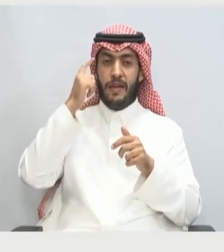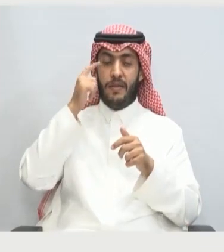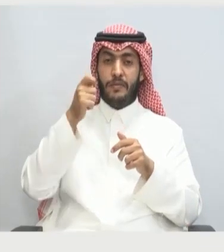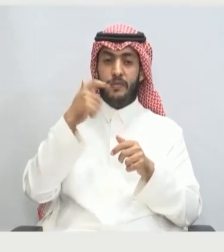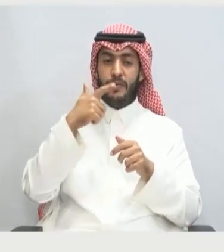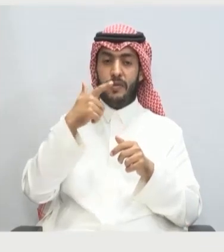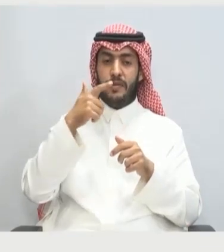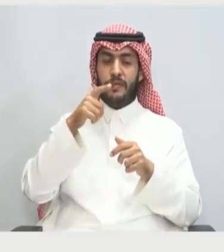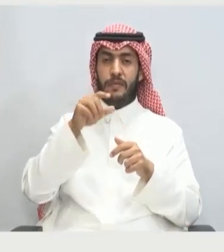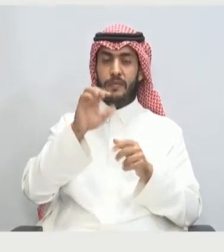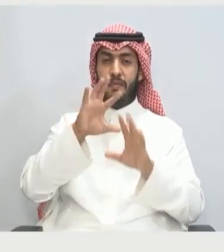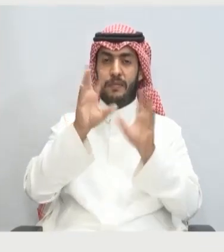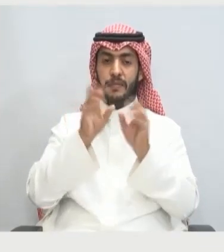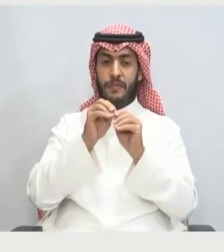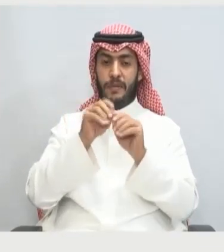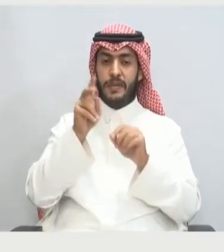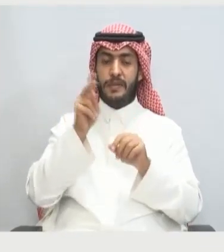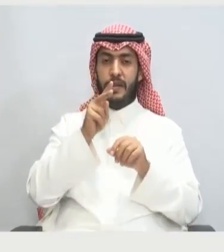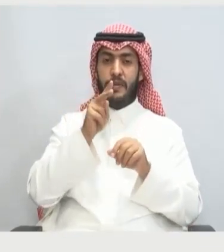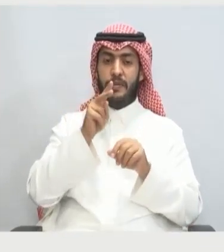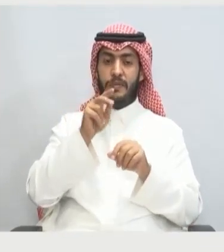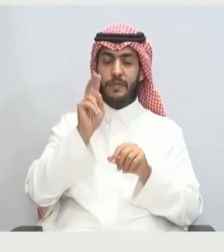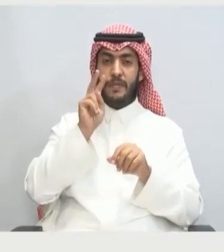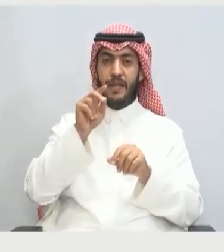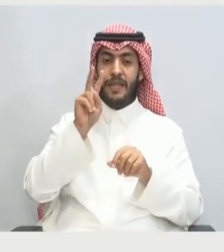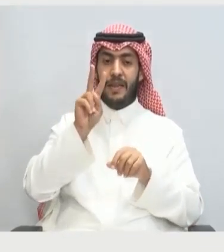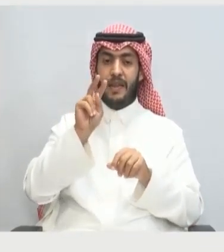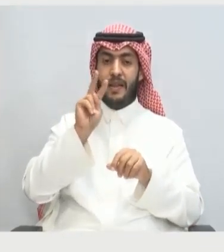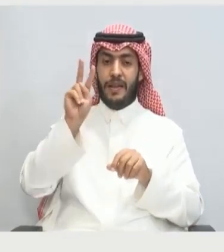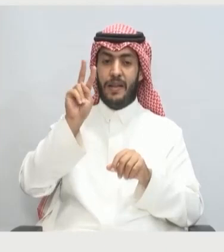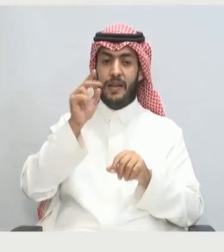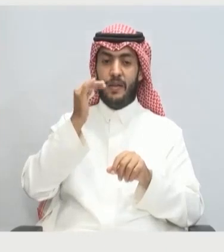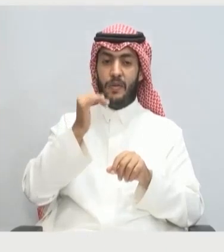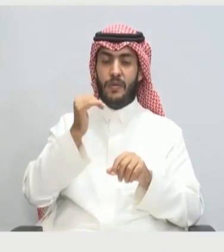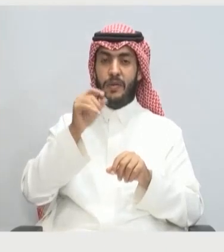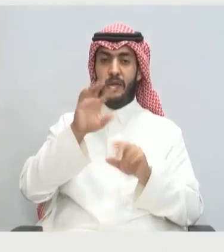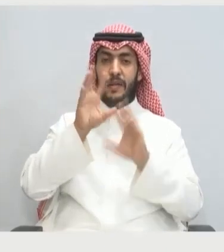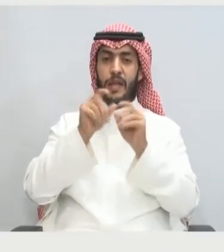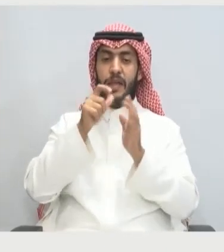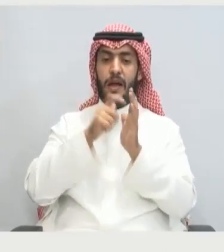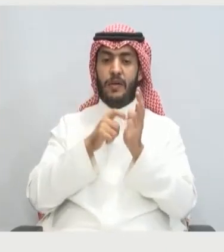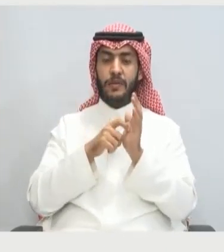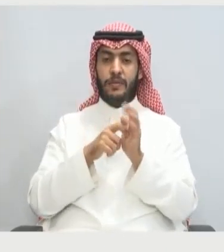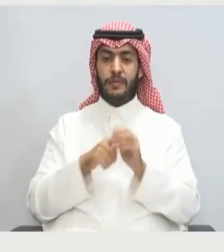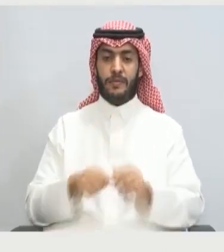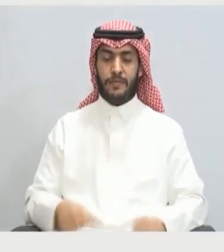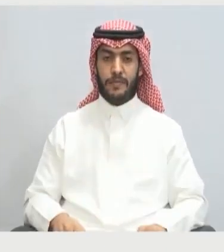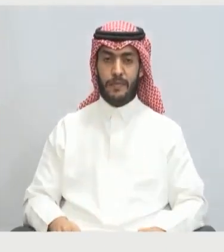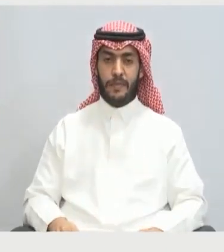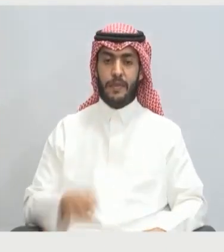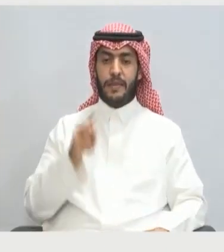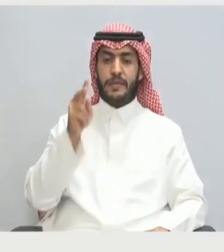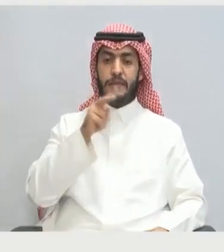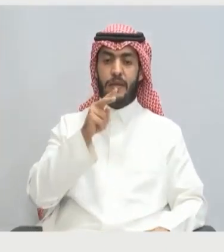السرعات او معادله السرعه تساوي لاحظ هنا اثنين مرفوعه لاس اثنين اذا هذا هو القانون ساقول مباشره انه